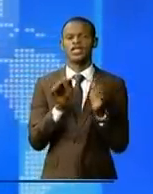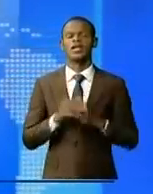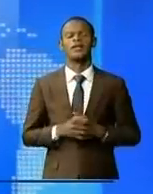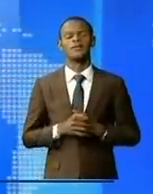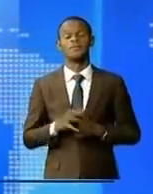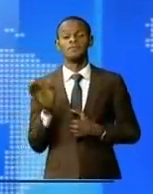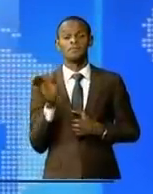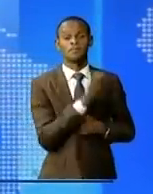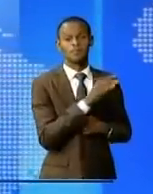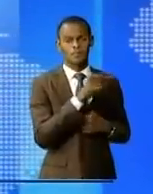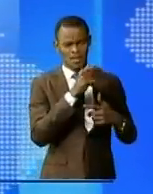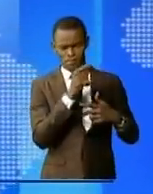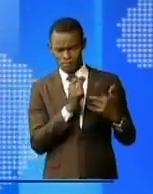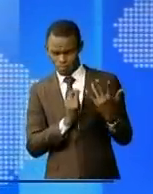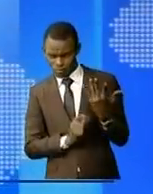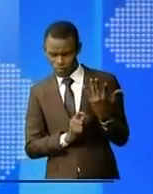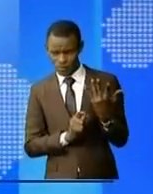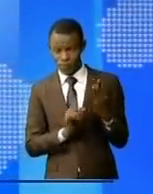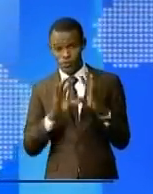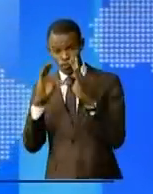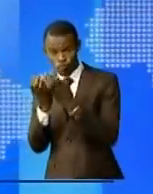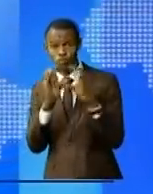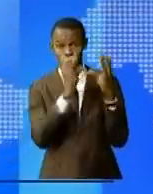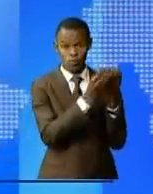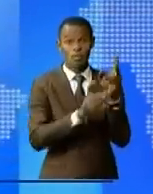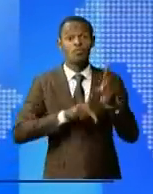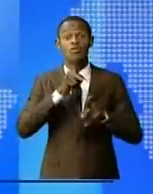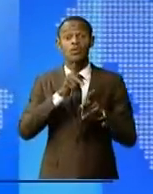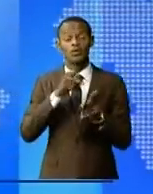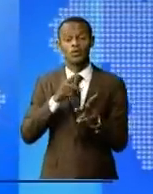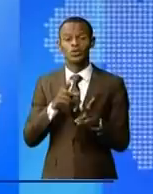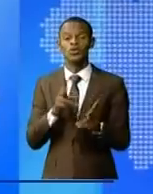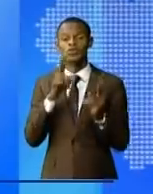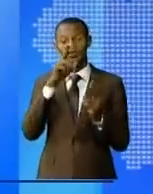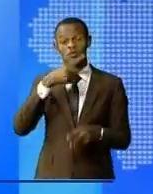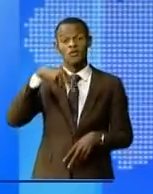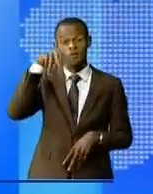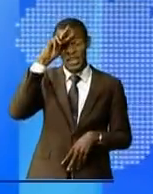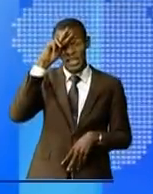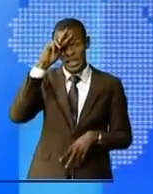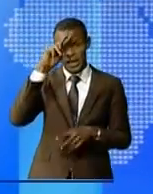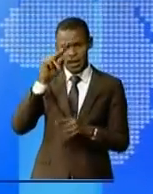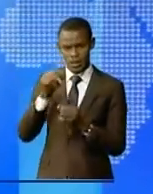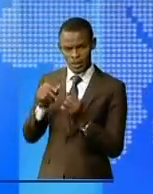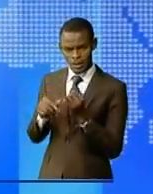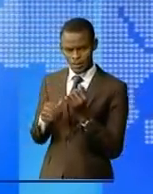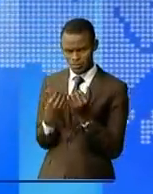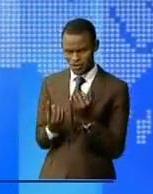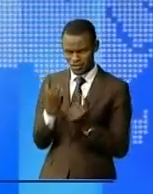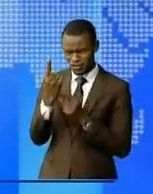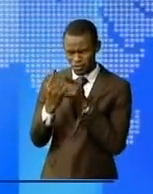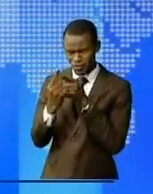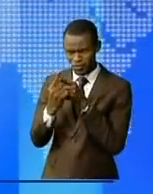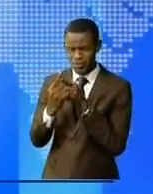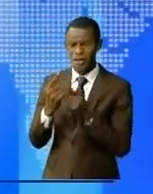Parmi les catégories de la population vulnérable, il existe les enfants vivant avec handicap et intellectuel.